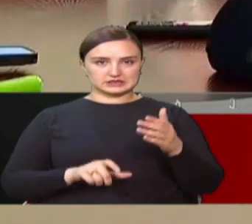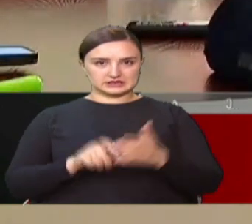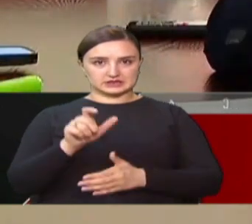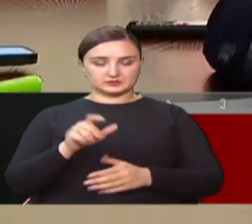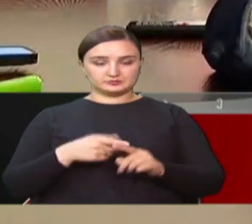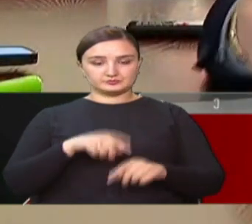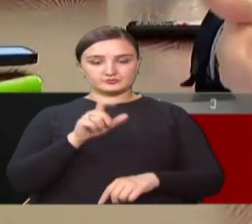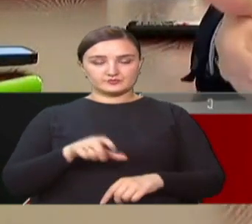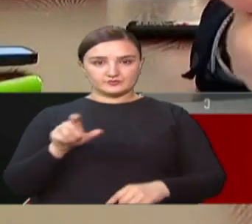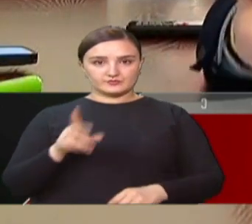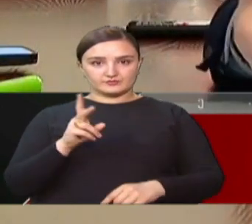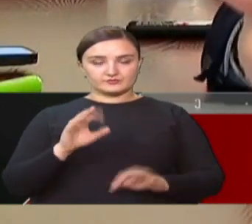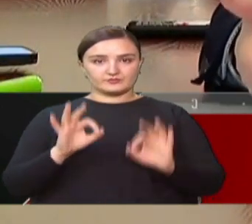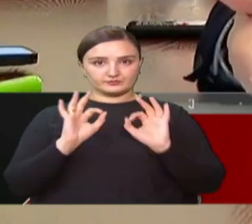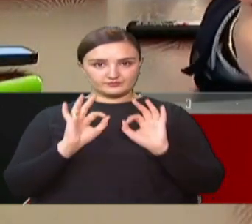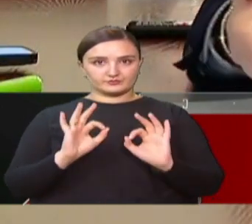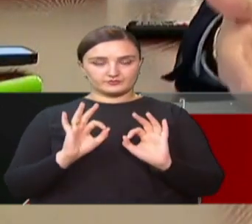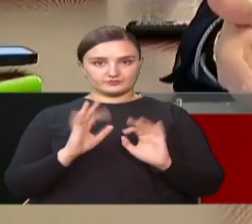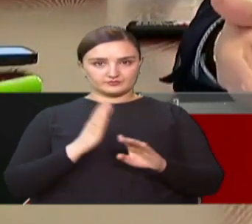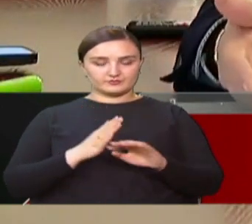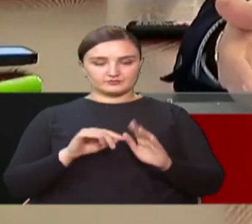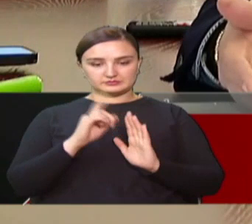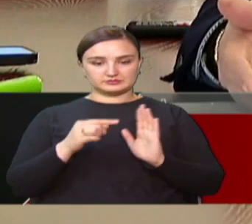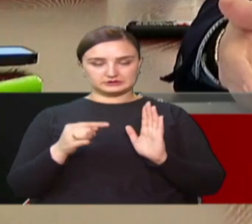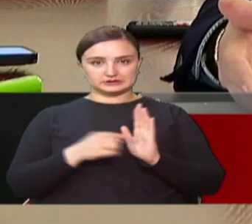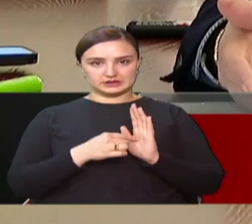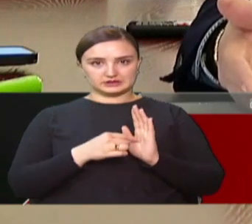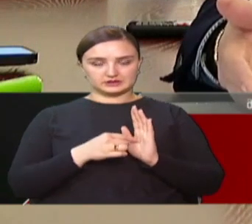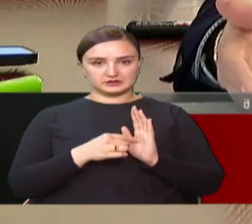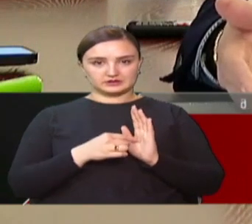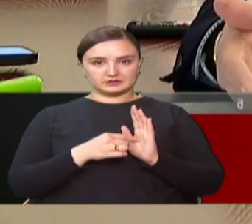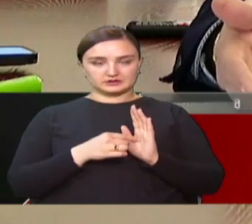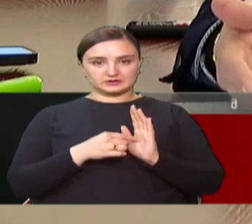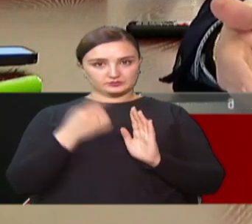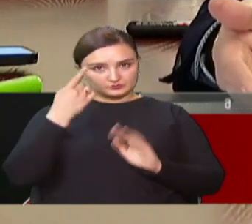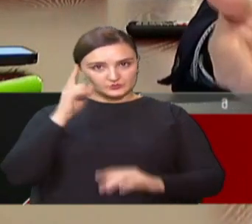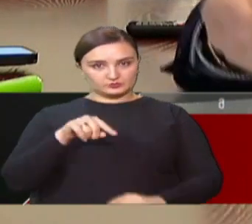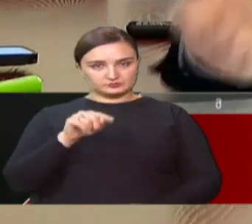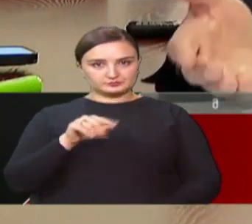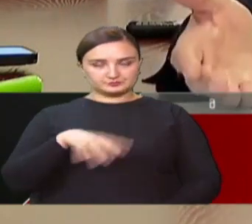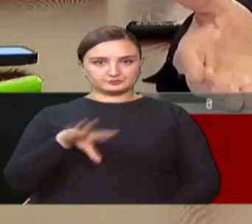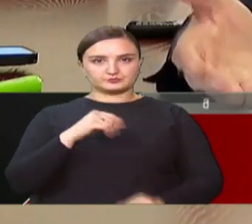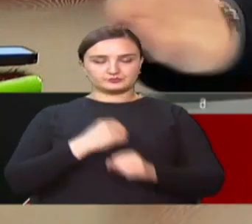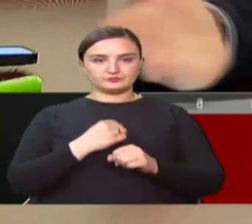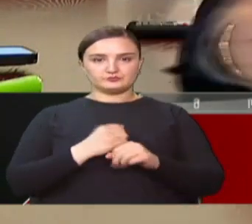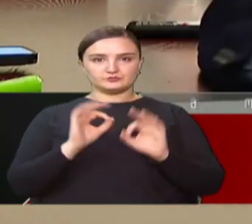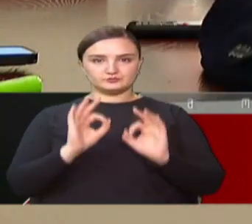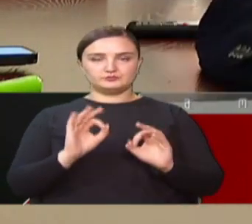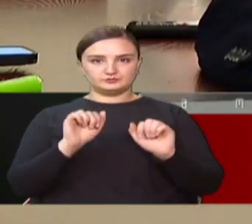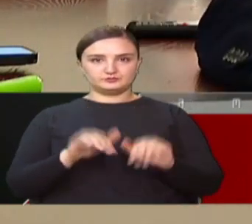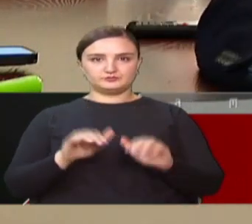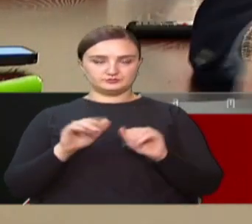ამ ადამიანები, რომლებიც ობიექტურად შედიან საკითხის კურსში, ისინი აკეთებენ ობიექტურ დასკვნებს